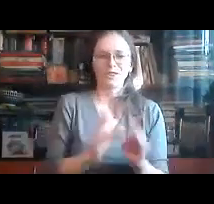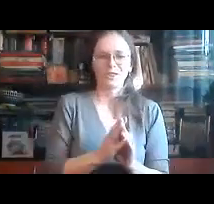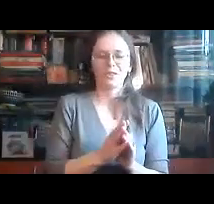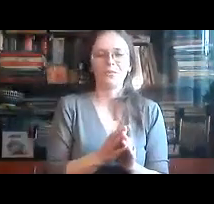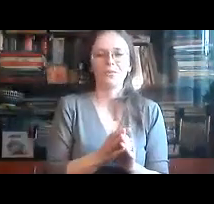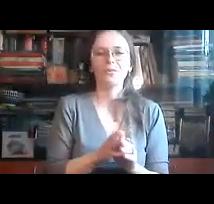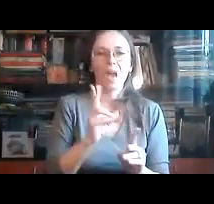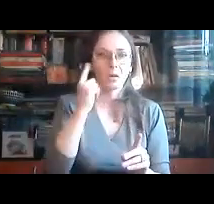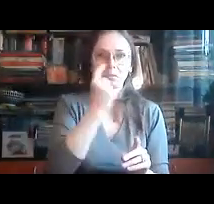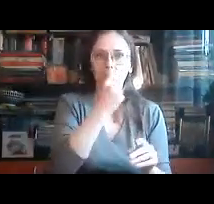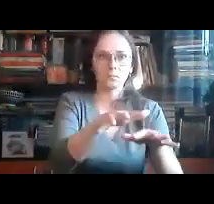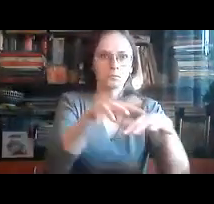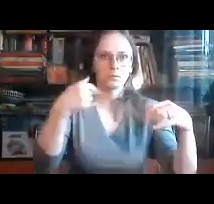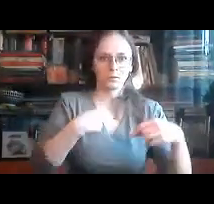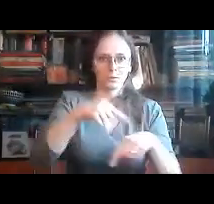как мне кажется, что